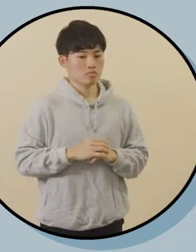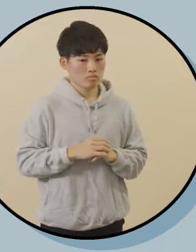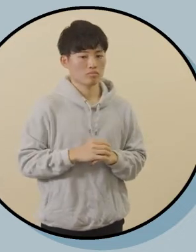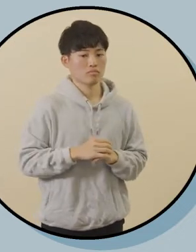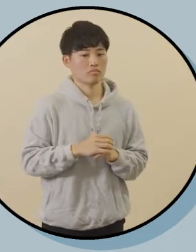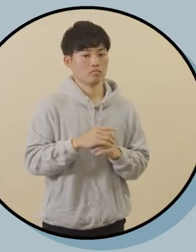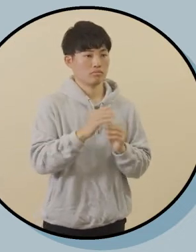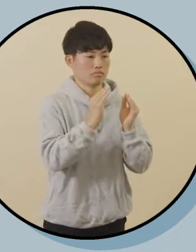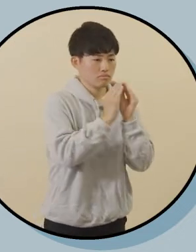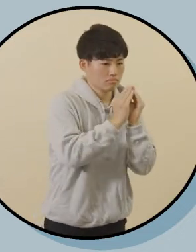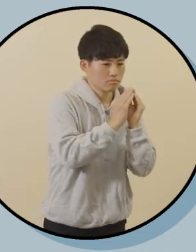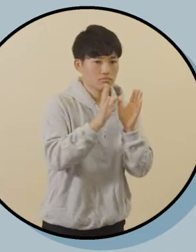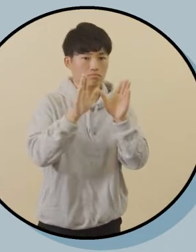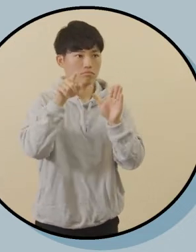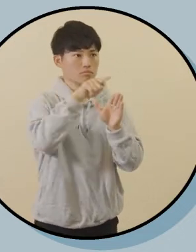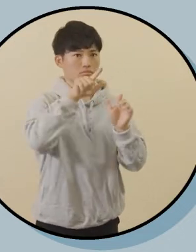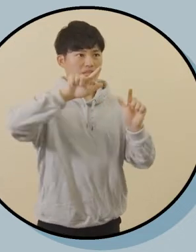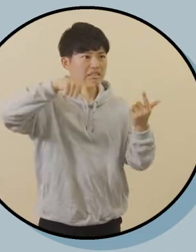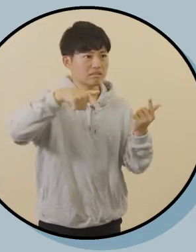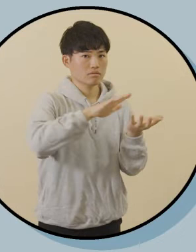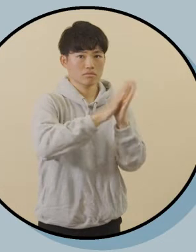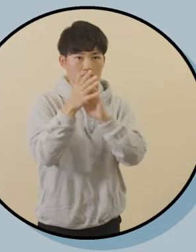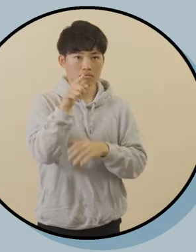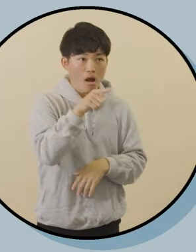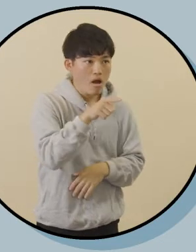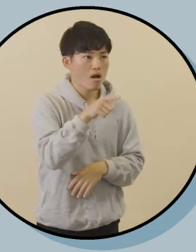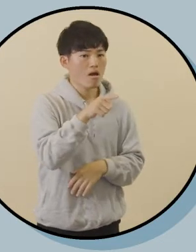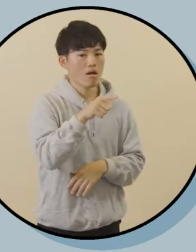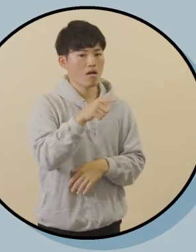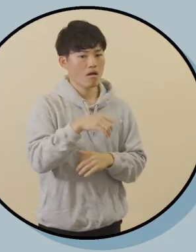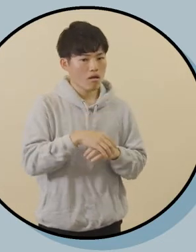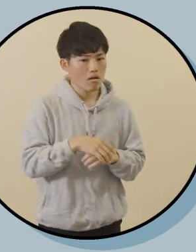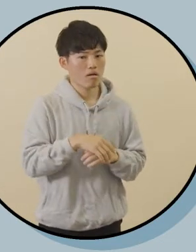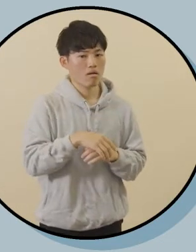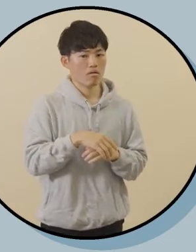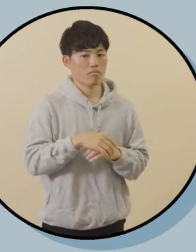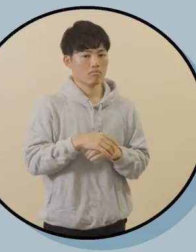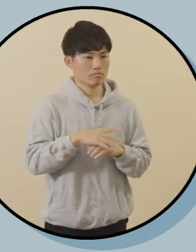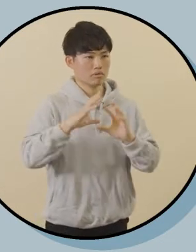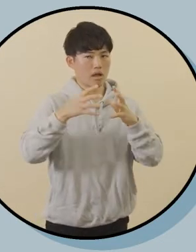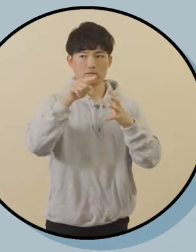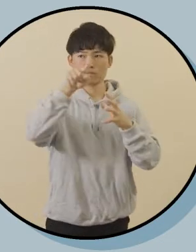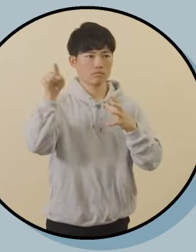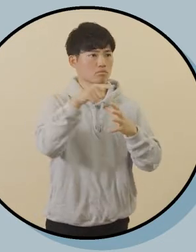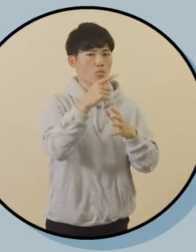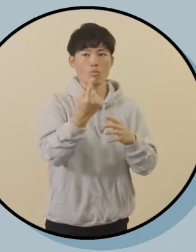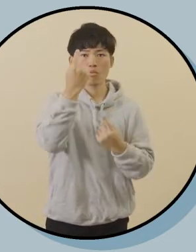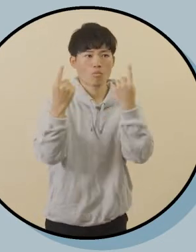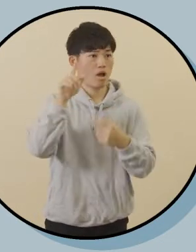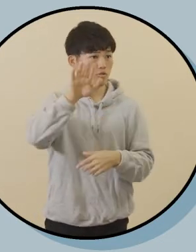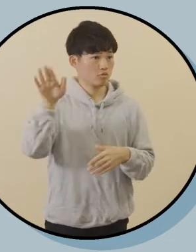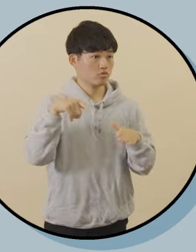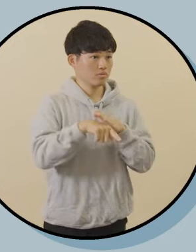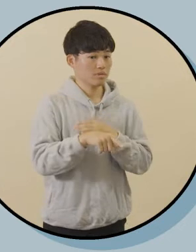全然違う、こう、サナギのような、こう、幼虫が、ね、あんな蝶になるっていうようなことも、この世界では起きてるわけですよね。で、